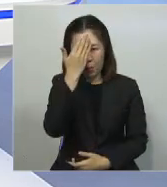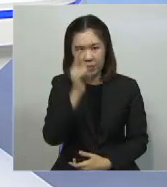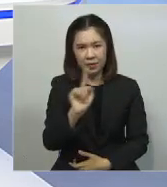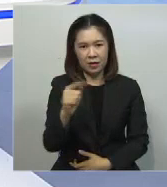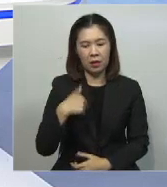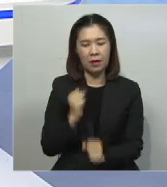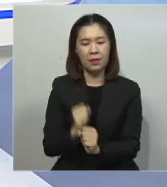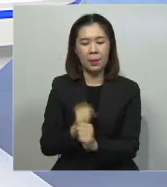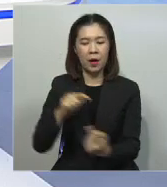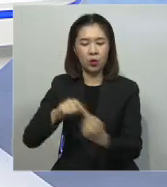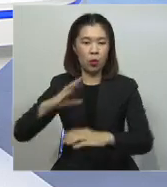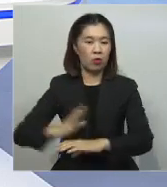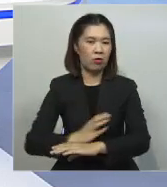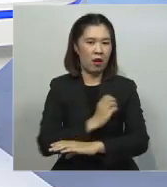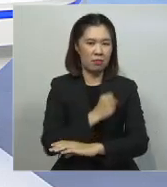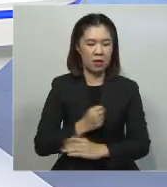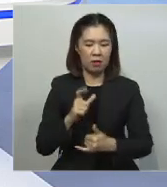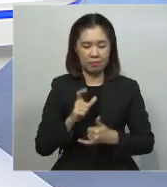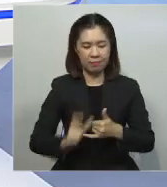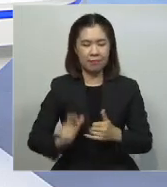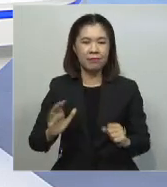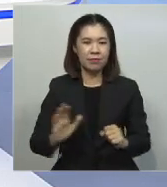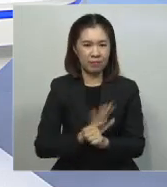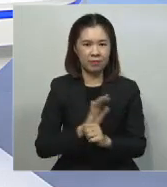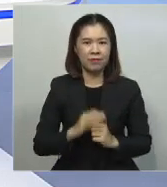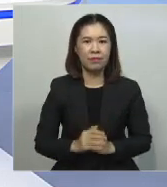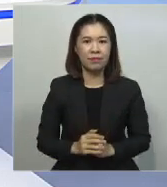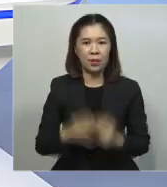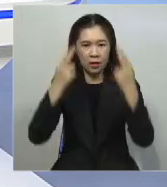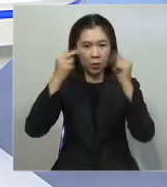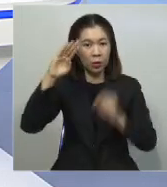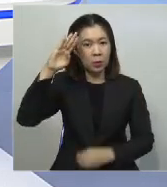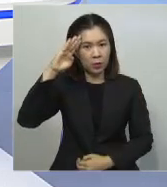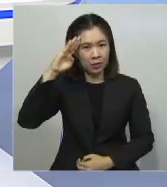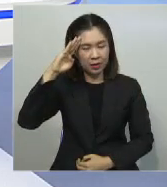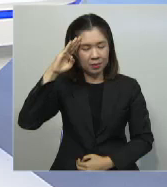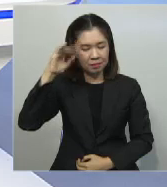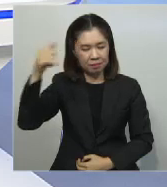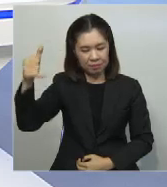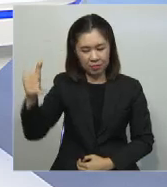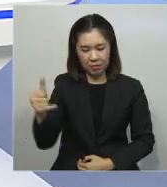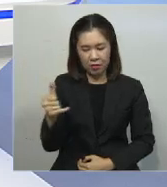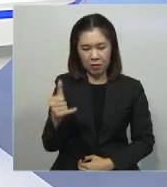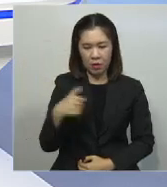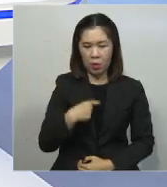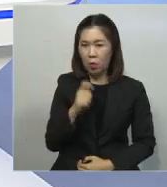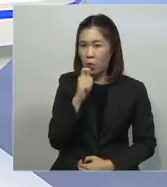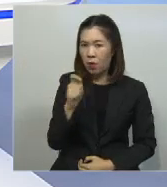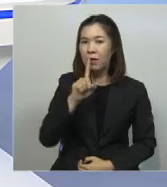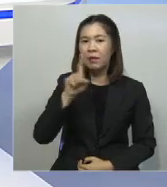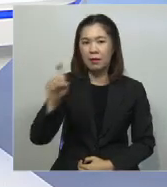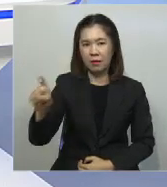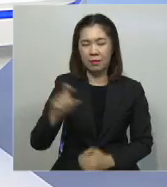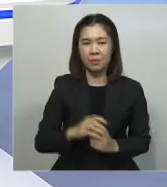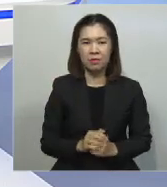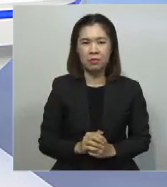ดินหน้าทำงานทางการเมืองอย่างเต็มตัวนั่นเองส่วนนายกรัฐมนตรีค่ะทันทีที่เดินลงมาผู้สื่อข่าวเจอปุ๊บก็ต้องถามอย่าง